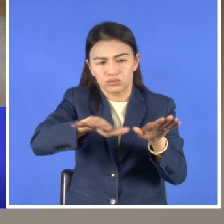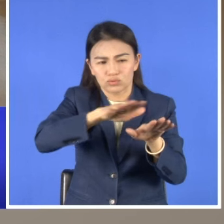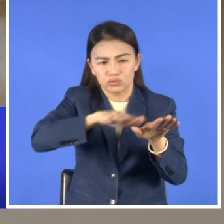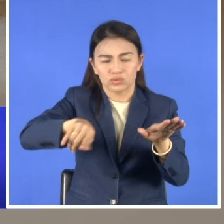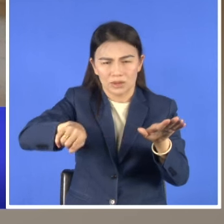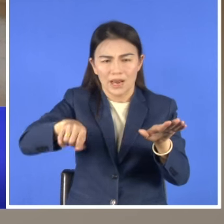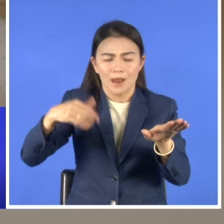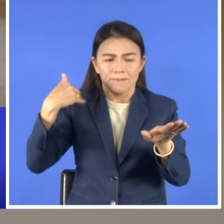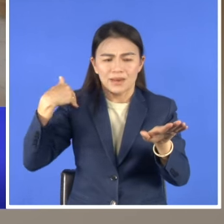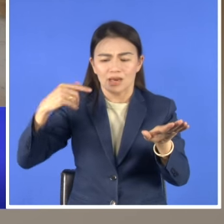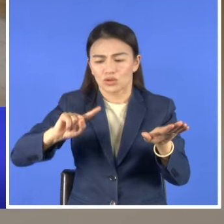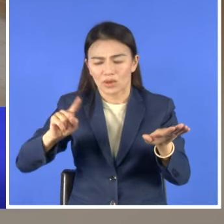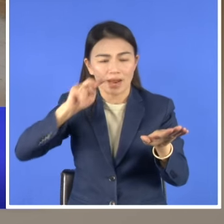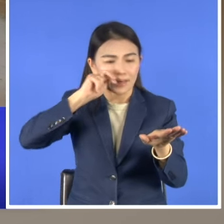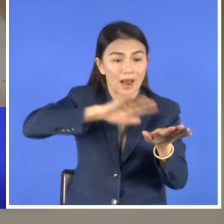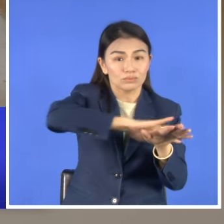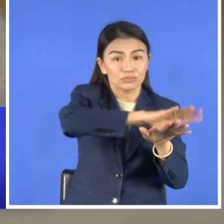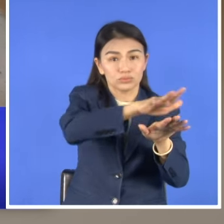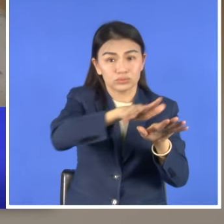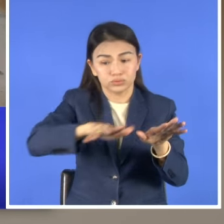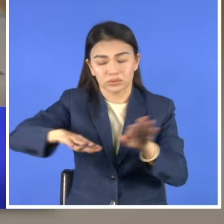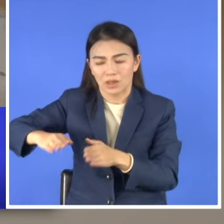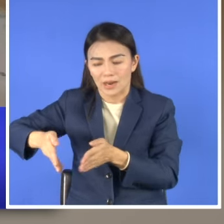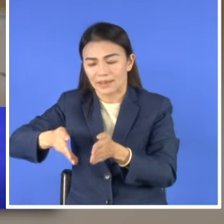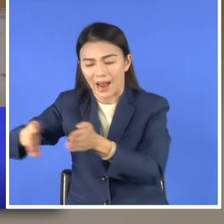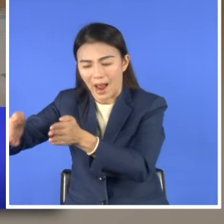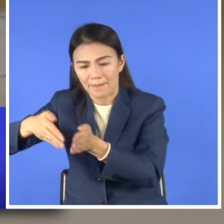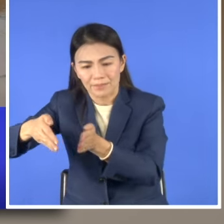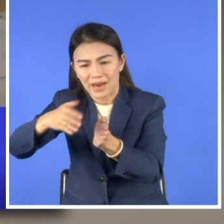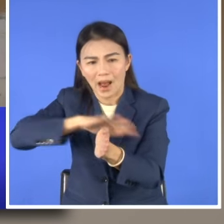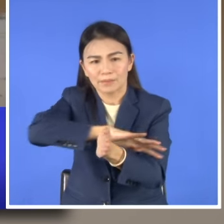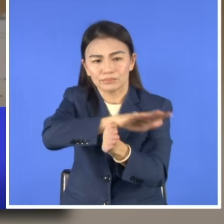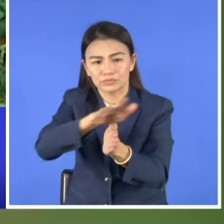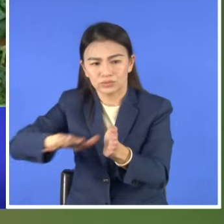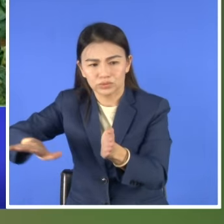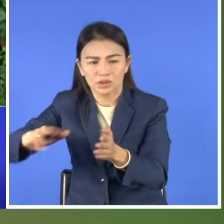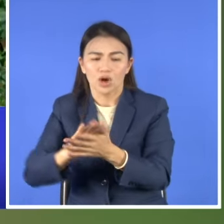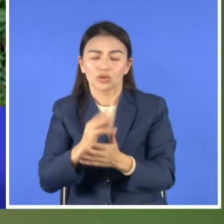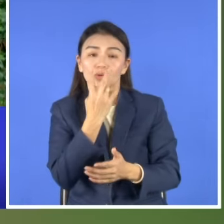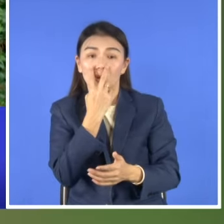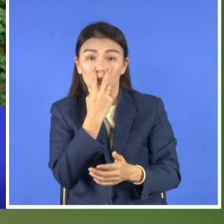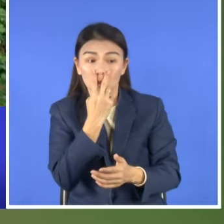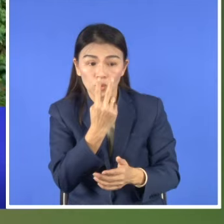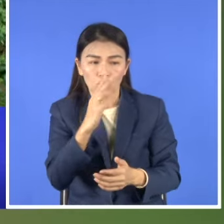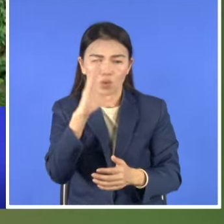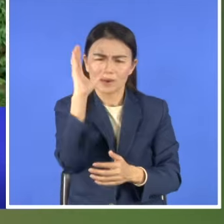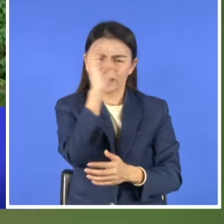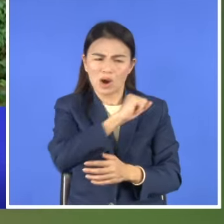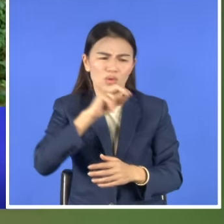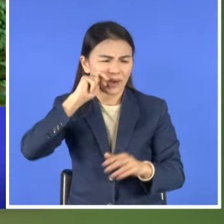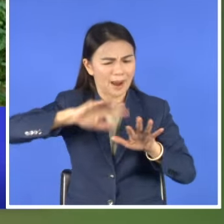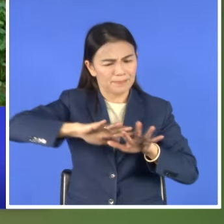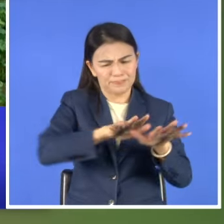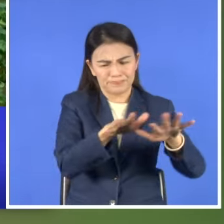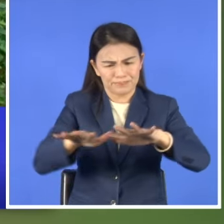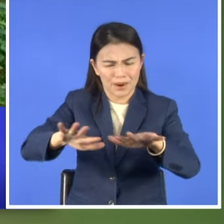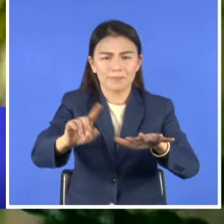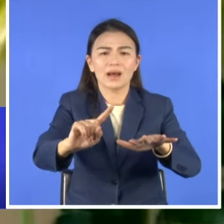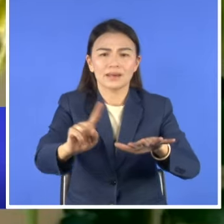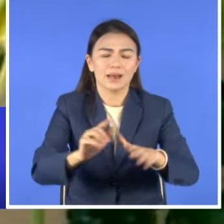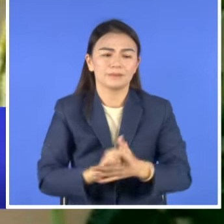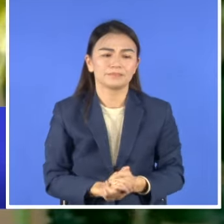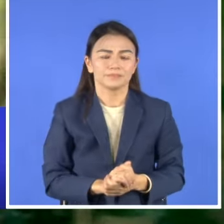ลำน้ำสายหลักได้แต่ก็ต้องรอดูนะครับว่าน้ำเนี่ยมันจะไหลมาเป็นทิศเป็นทางอย่างที่เขาได้คาดการณ์ไว้หรือไม่ขณะที่บ้านท่าหลวง